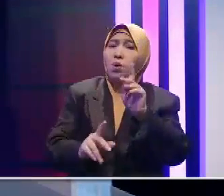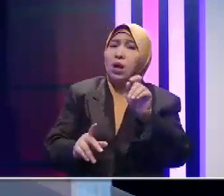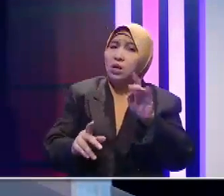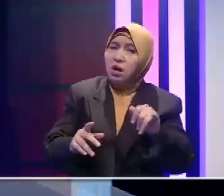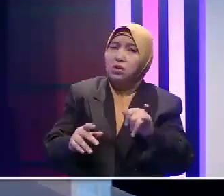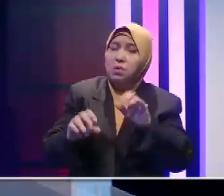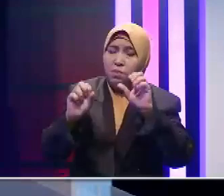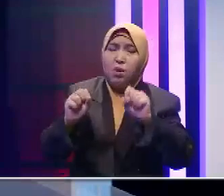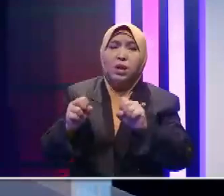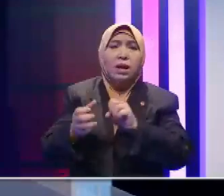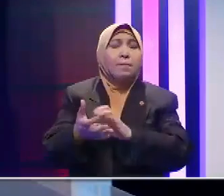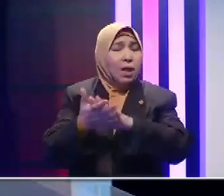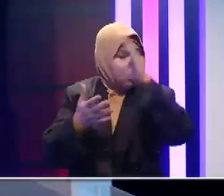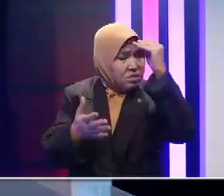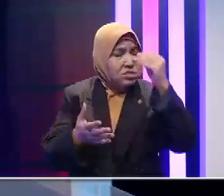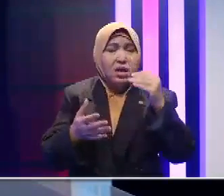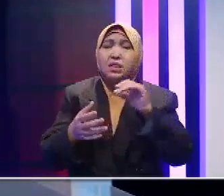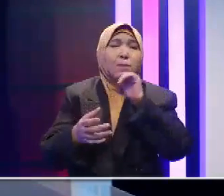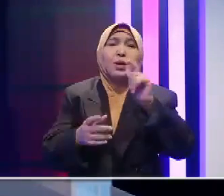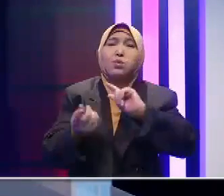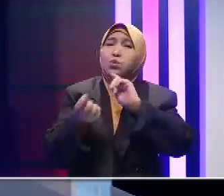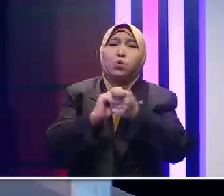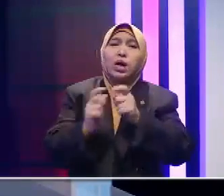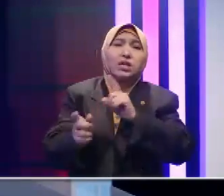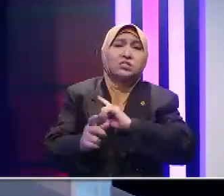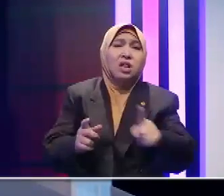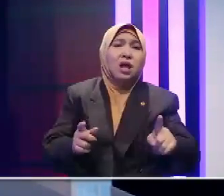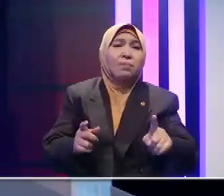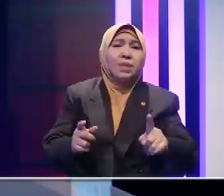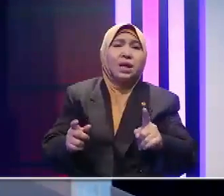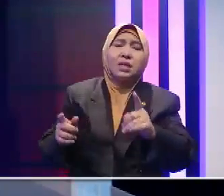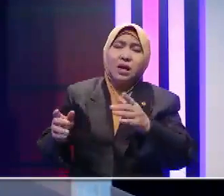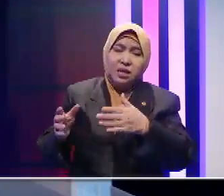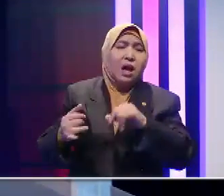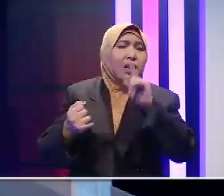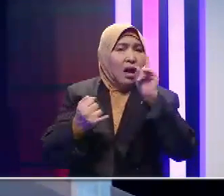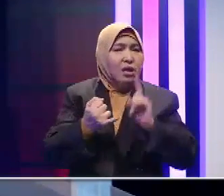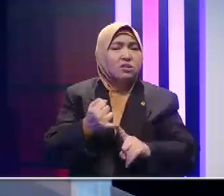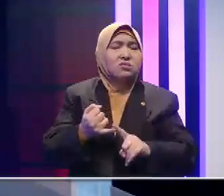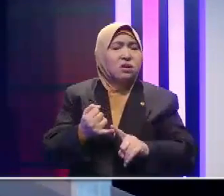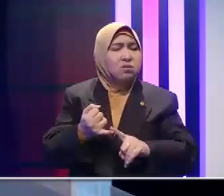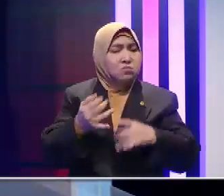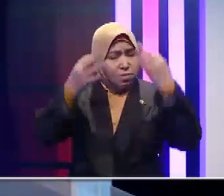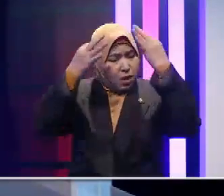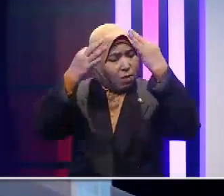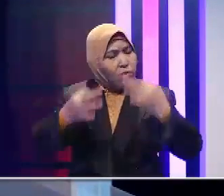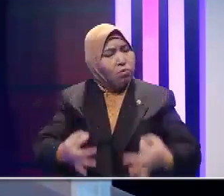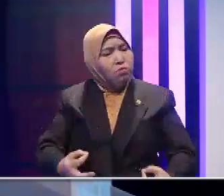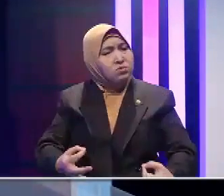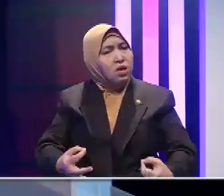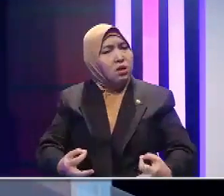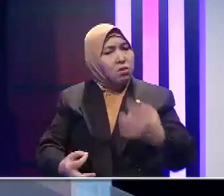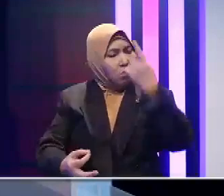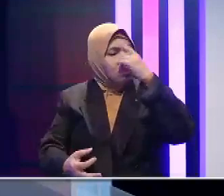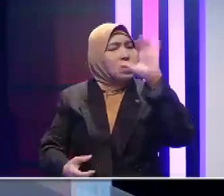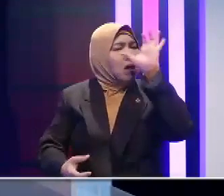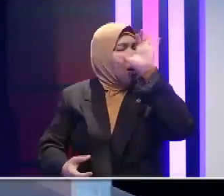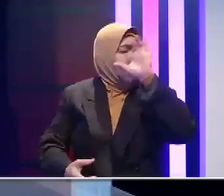you tak payah masuk Islam apa lagi. Saya fikir macam mana nak tinggal rumah ni apa semua. Dan akhirnya saya ambil keputusan, saya rasa nak